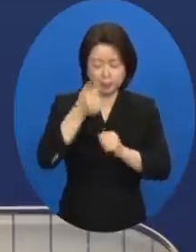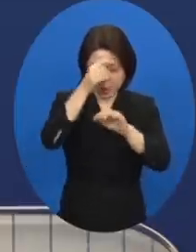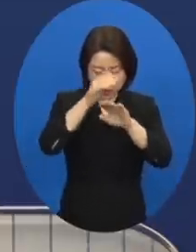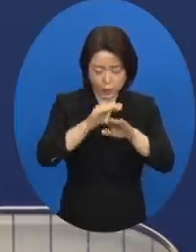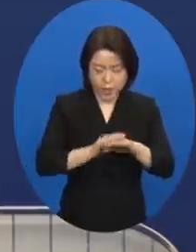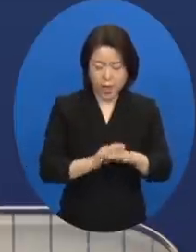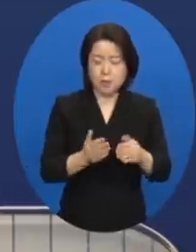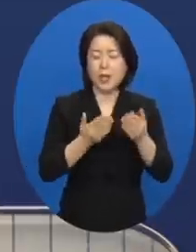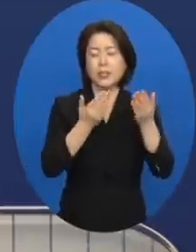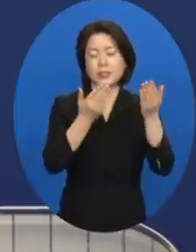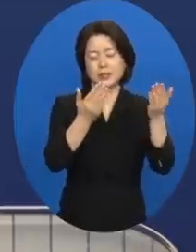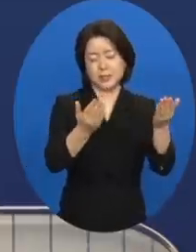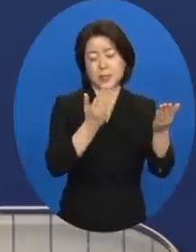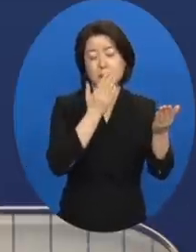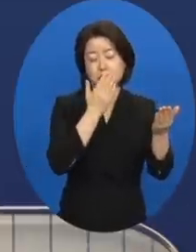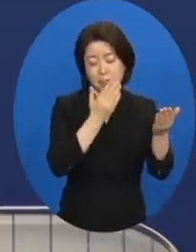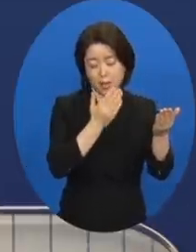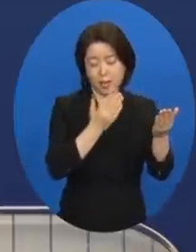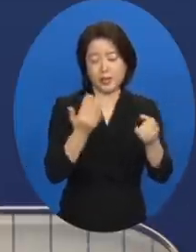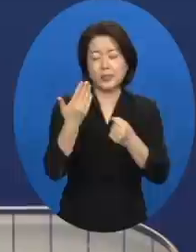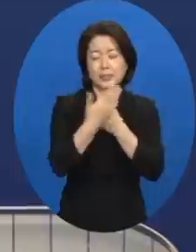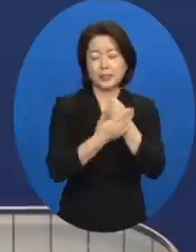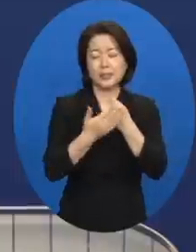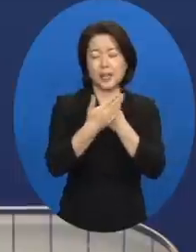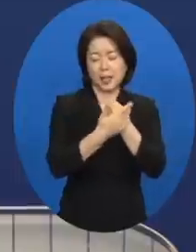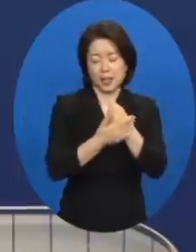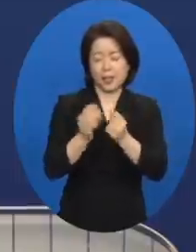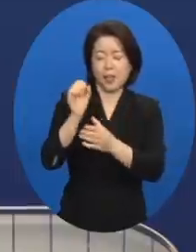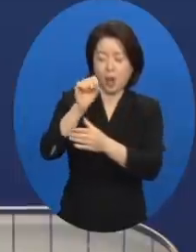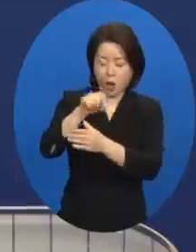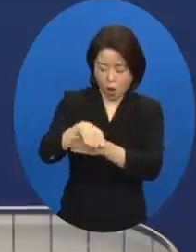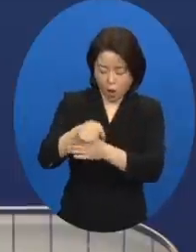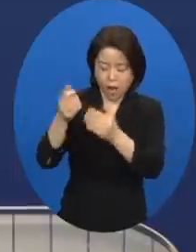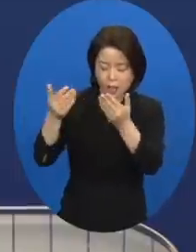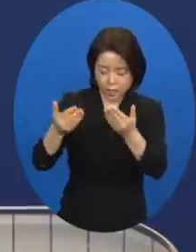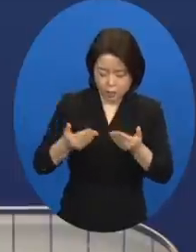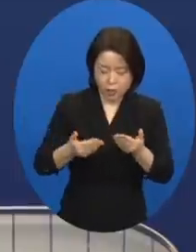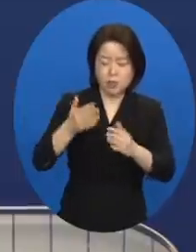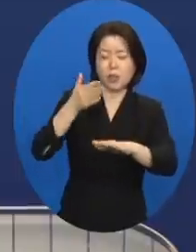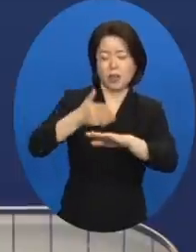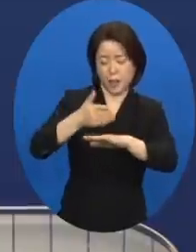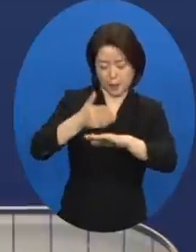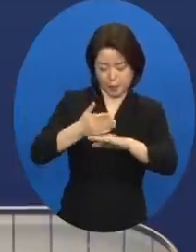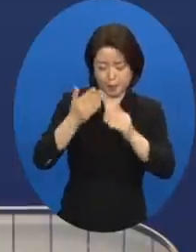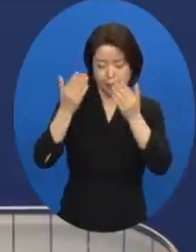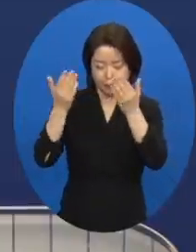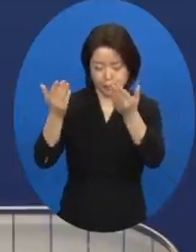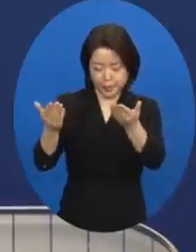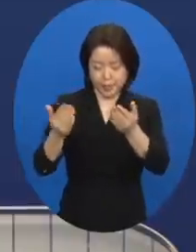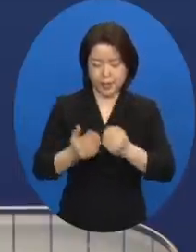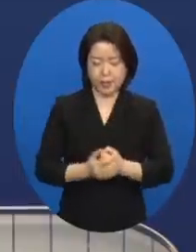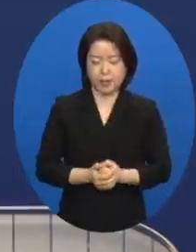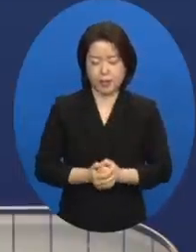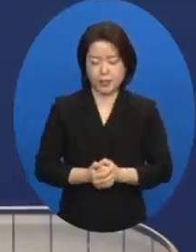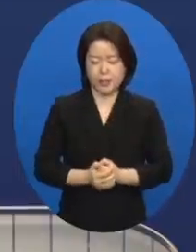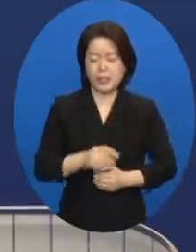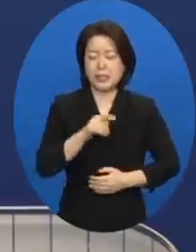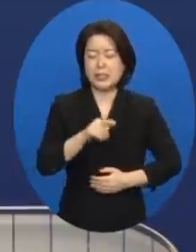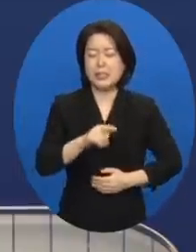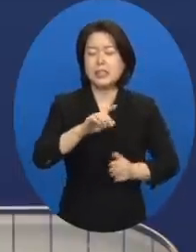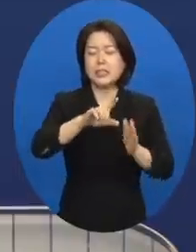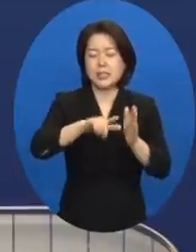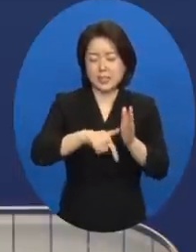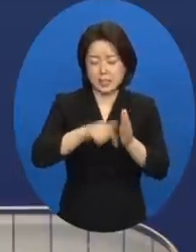예배드릴 수 있는 은혜를 허락하셔서 감사합니다. 이 귀한